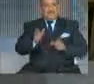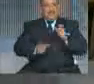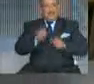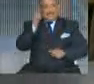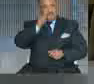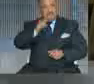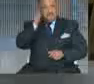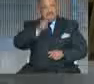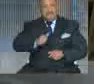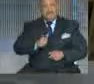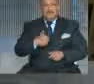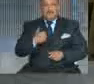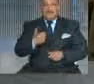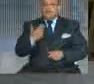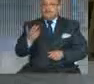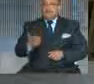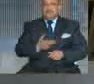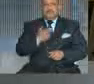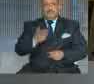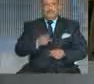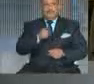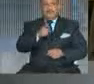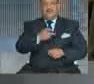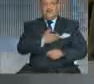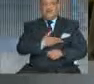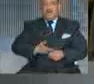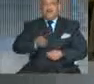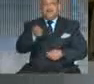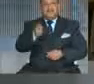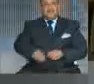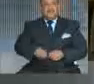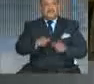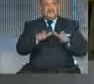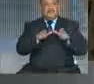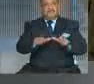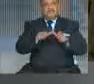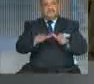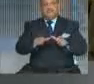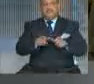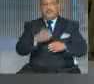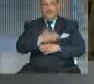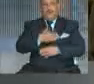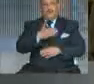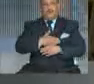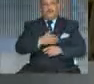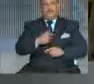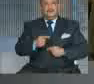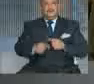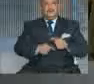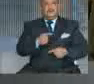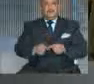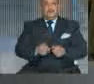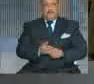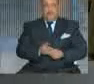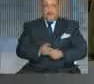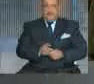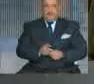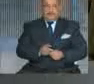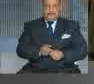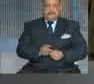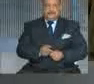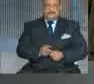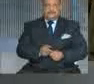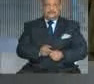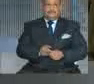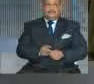الرفيع، وتبلغ الكمية متاعهم أكثر من 4000 قارورة، والقيمة المحجوزة كذلك أكثر من 400 ألف